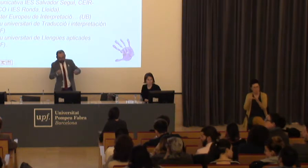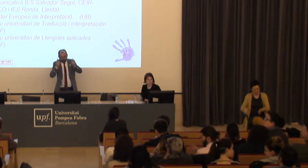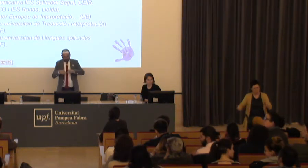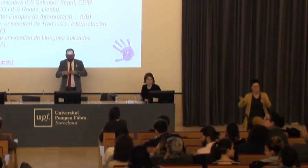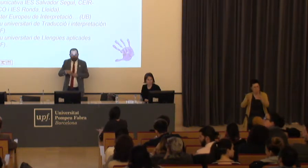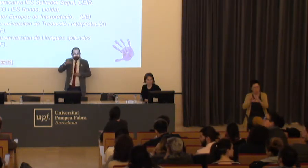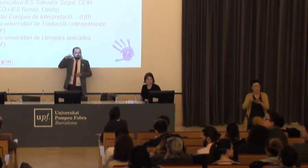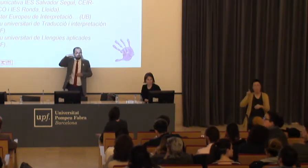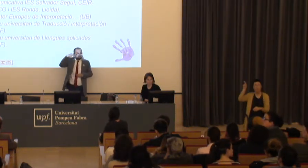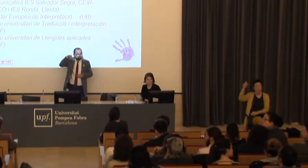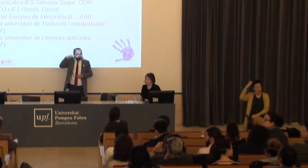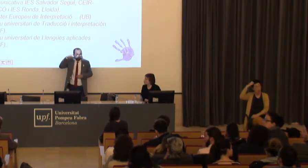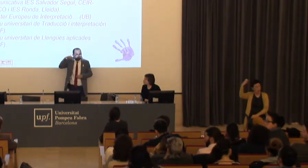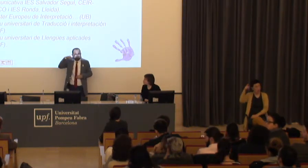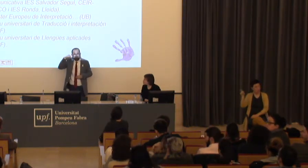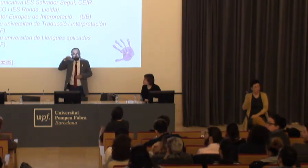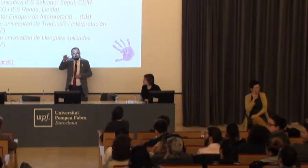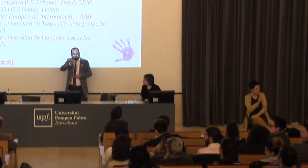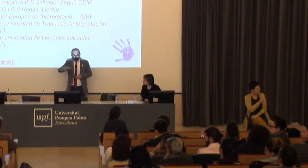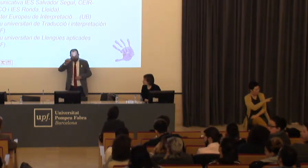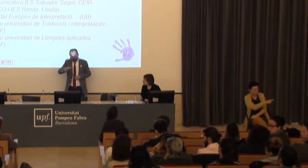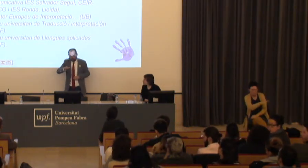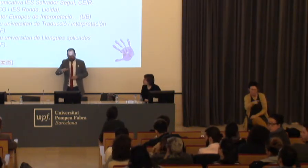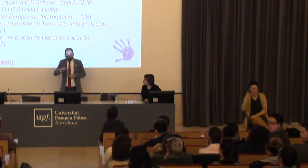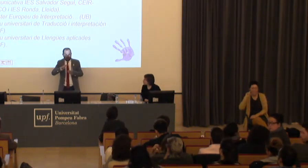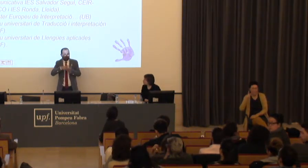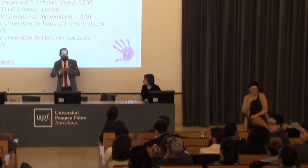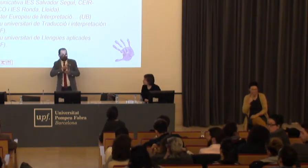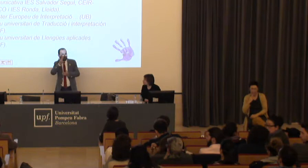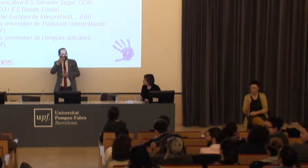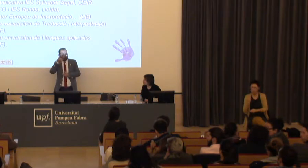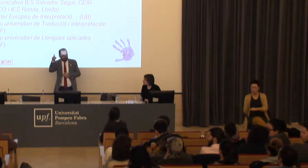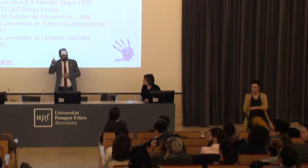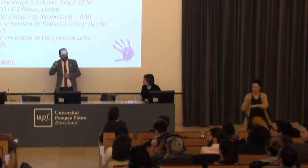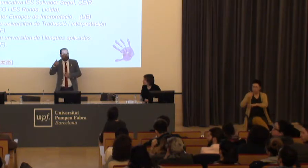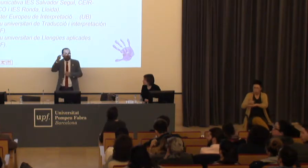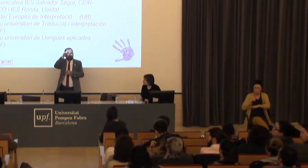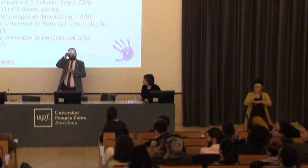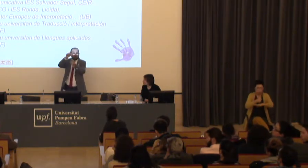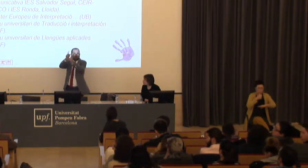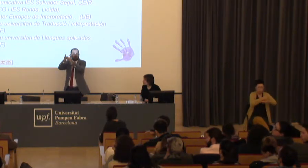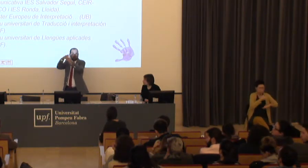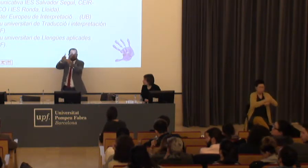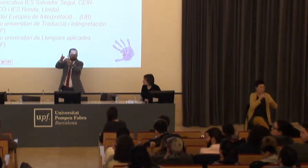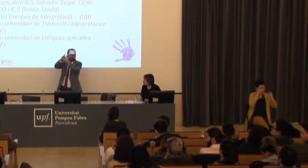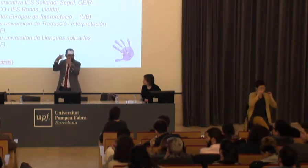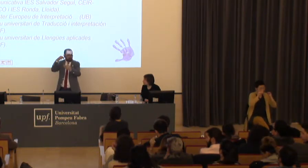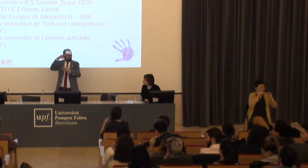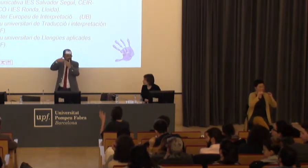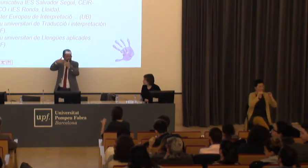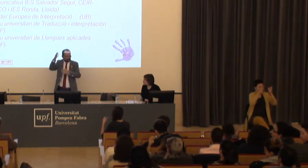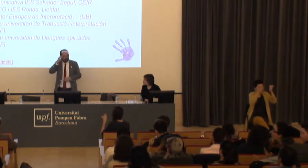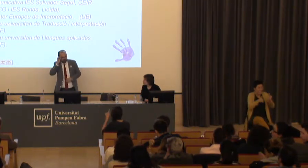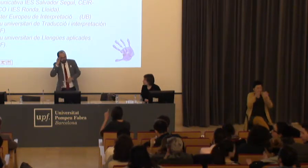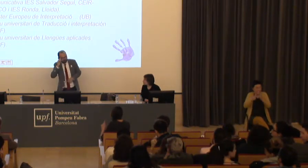que existeix, però bueno, seguim igual. A més, hi ha un màster europeu d'interpretació. El nom l'han